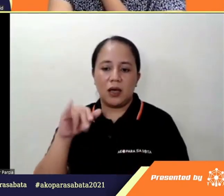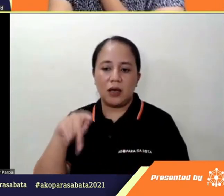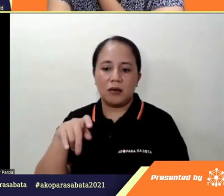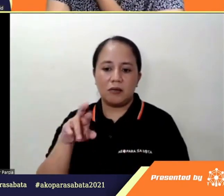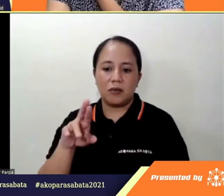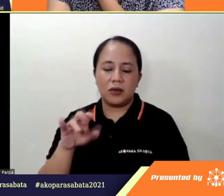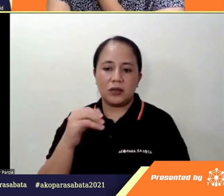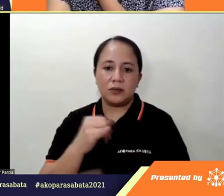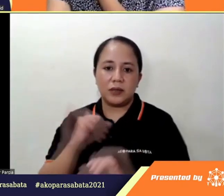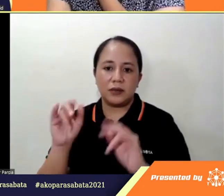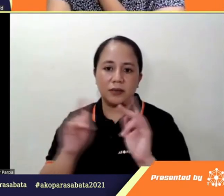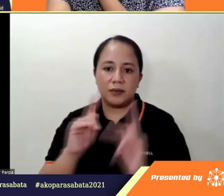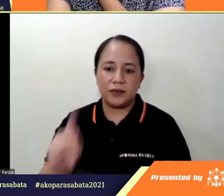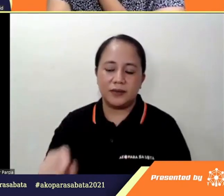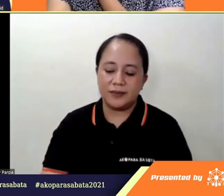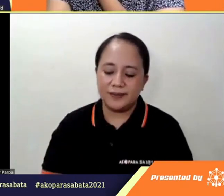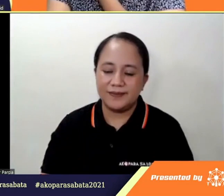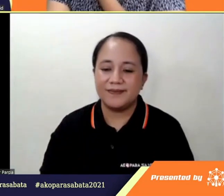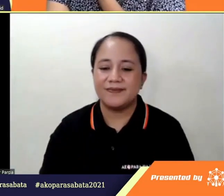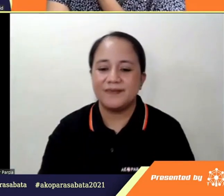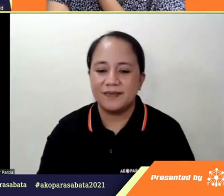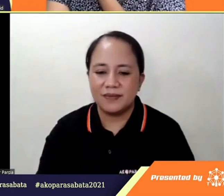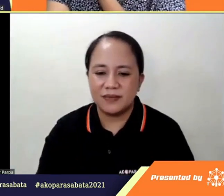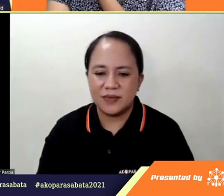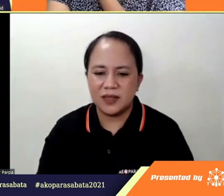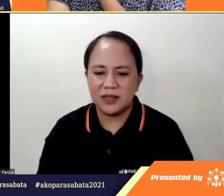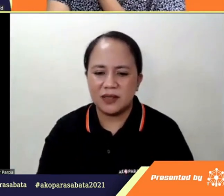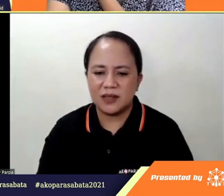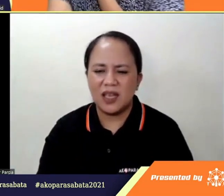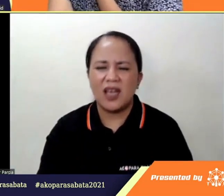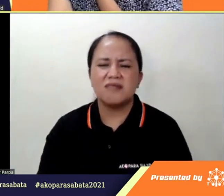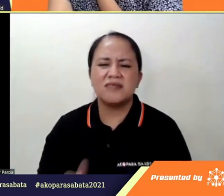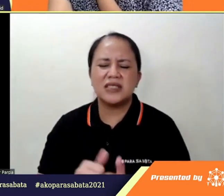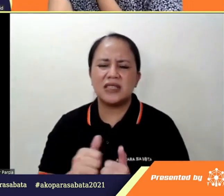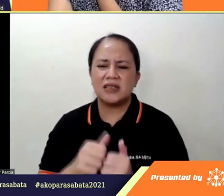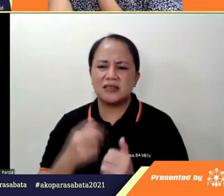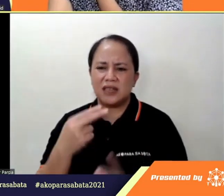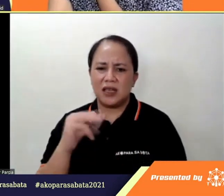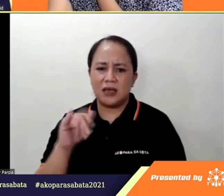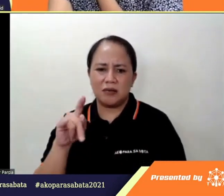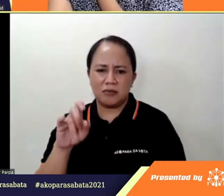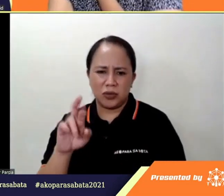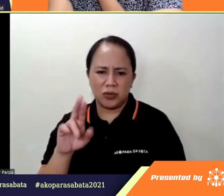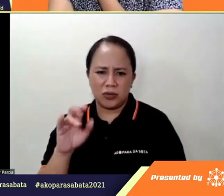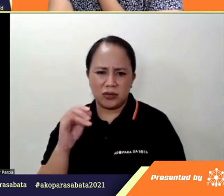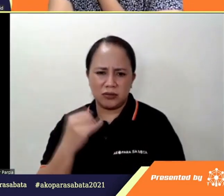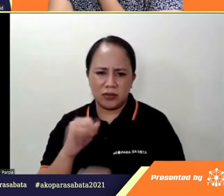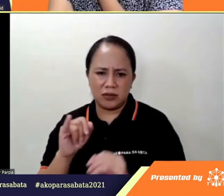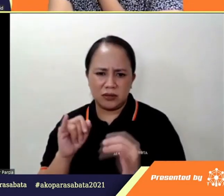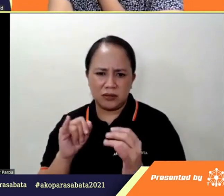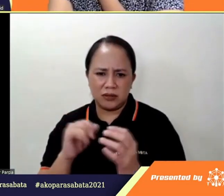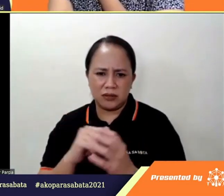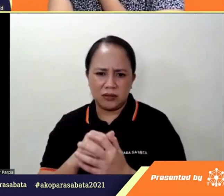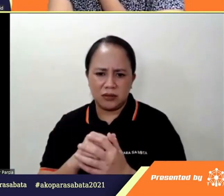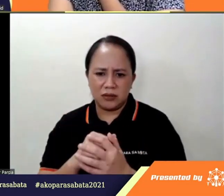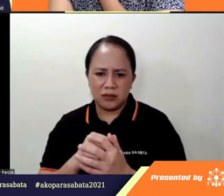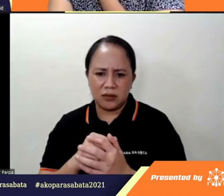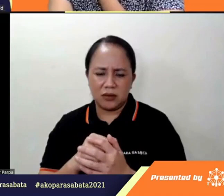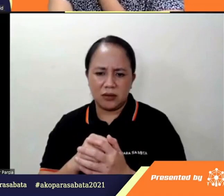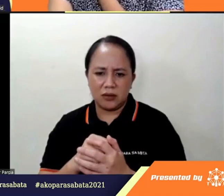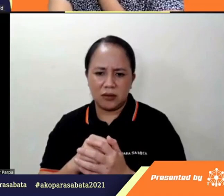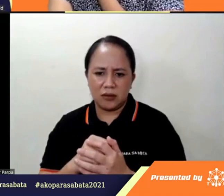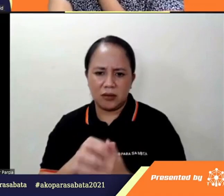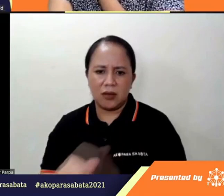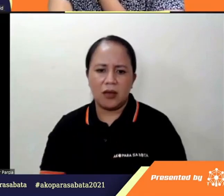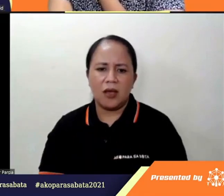hyper-independent people? Ano kaya ibig sabihin ng hyper-independent? Yung parang hindi ko kailangan ng tulong. Yung ganyan. Paano naman daw